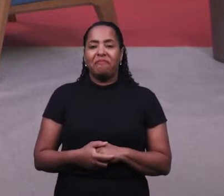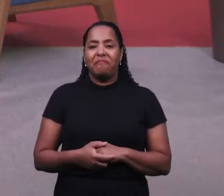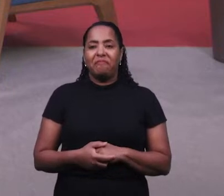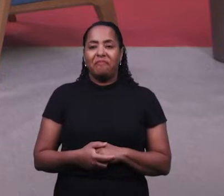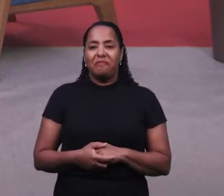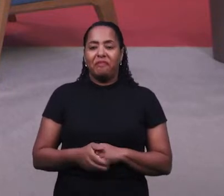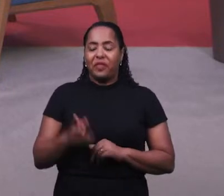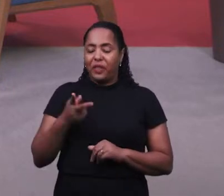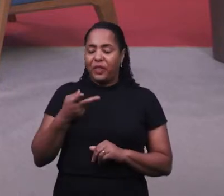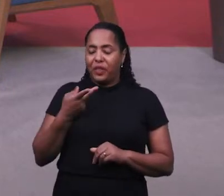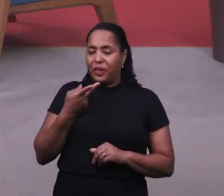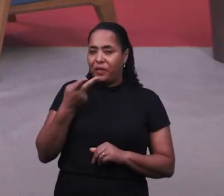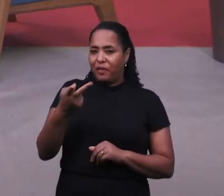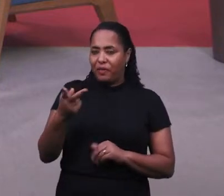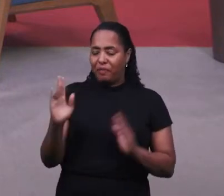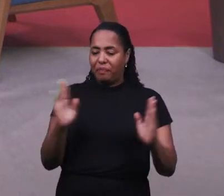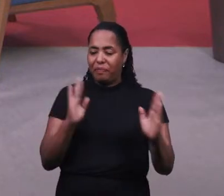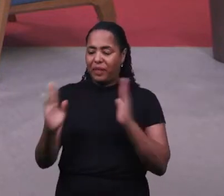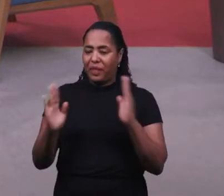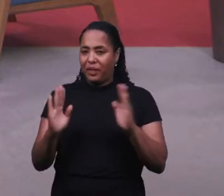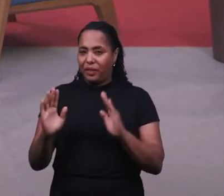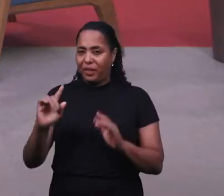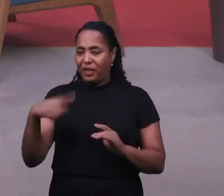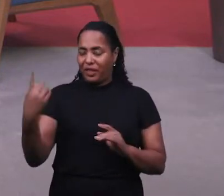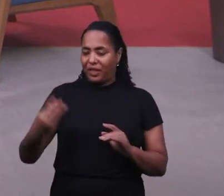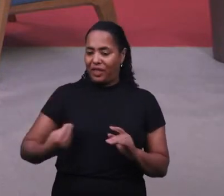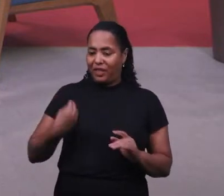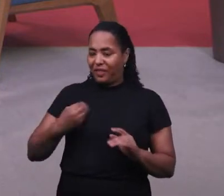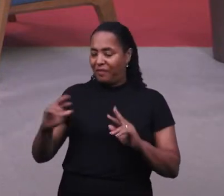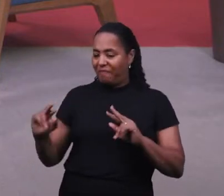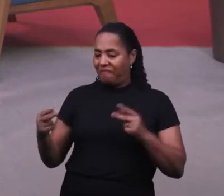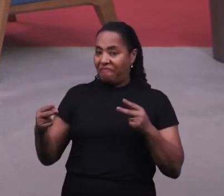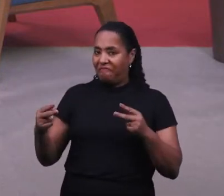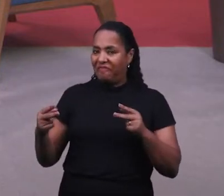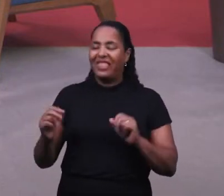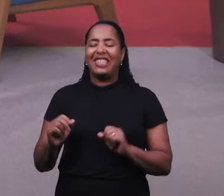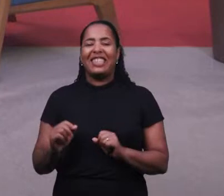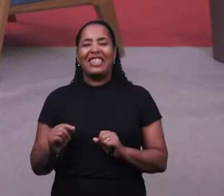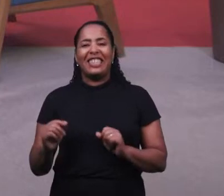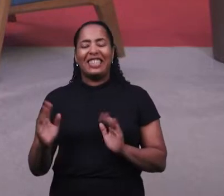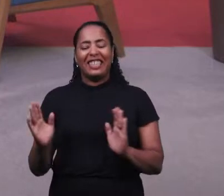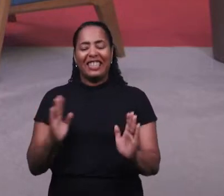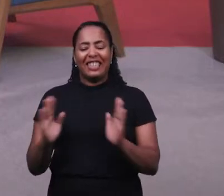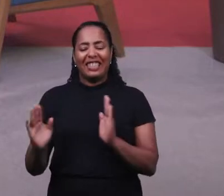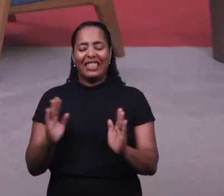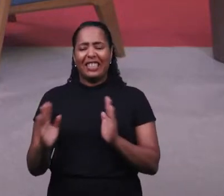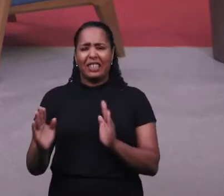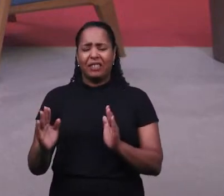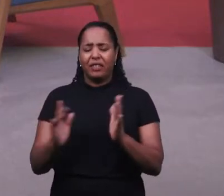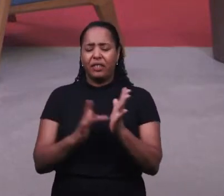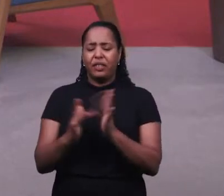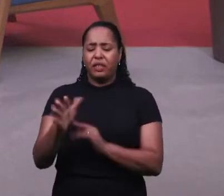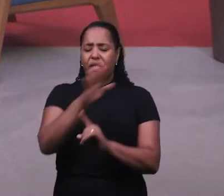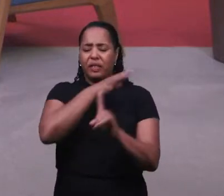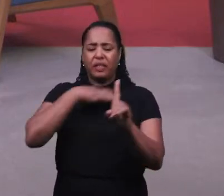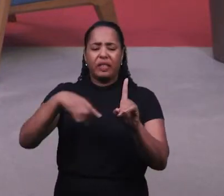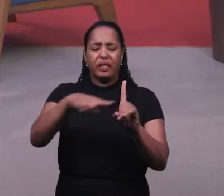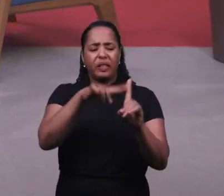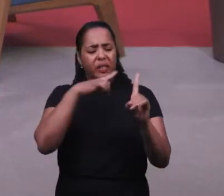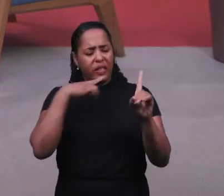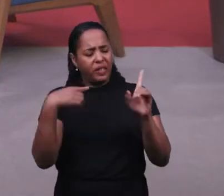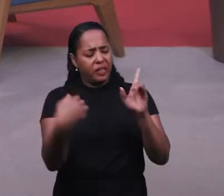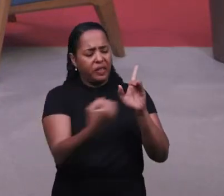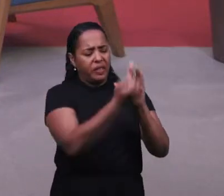en utilisant l'expression dans le jour, en faisant un lien dans le moment où le Seigneur Jésus a versé son sang à la